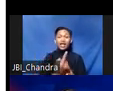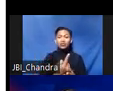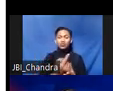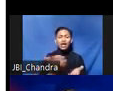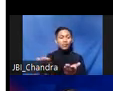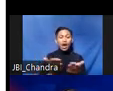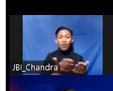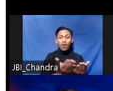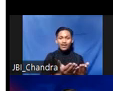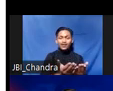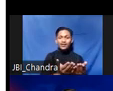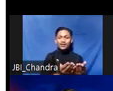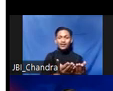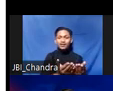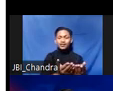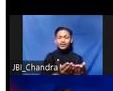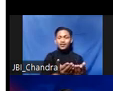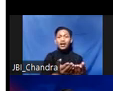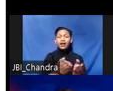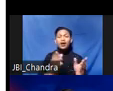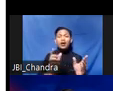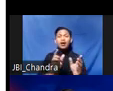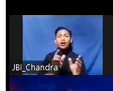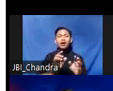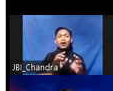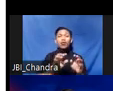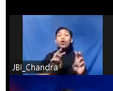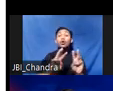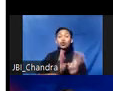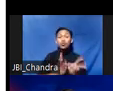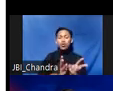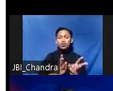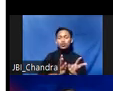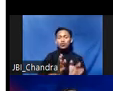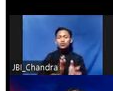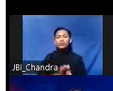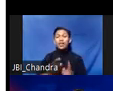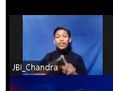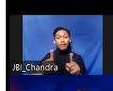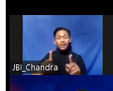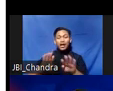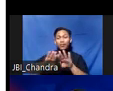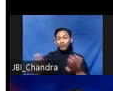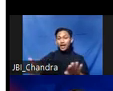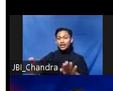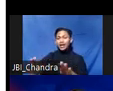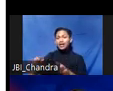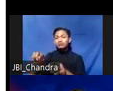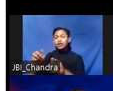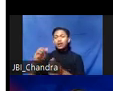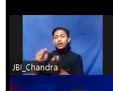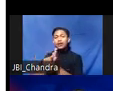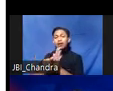dari Microsoft wordnya kalau untuk yang manajer nanti membuat